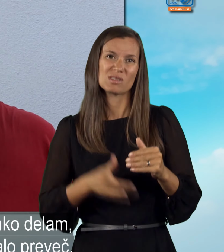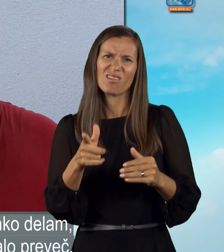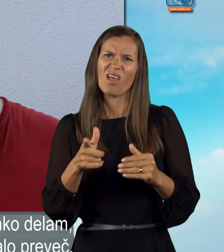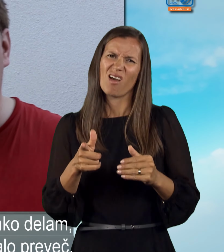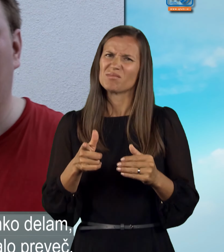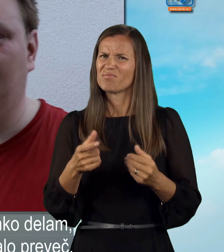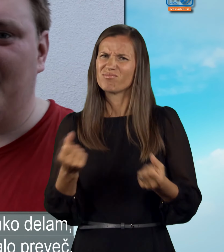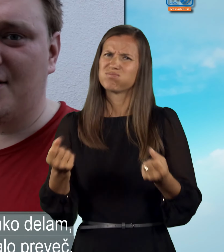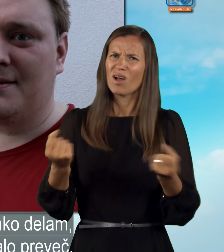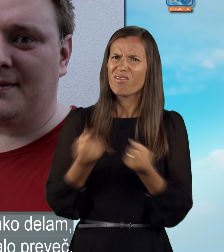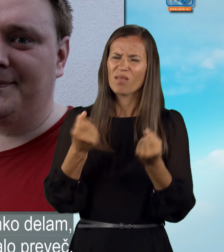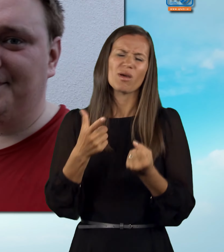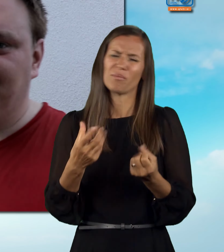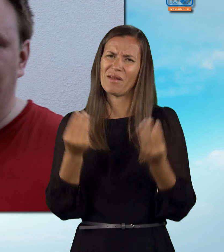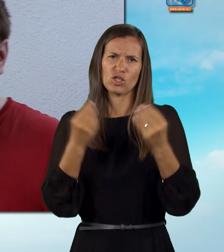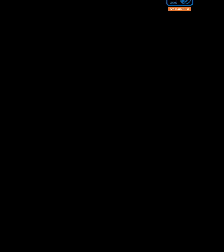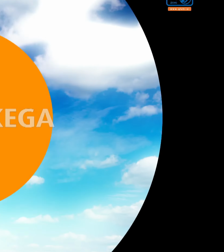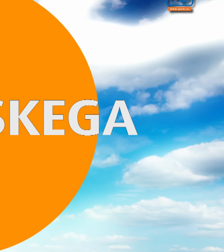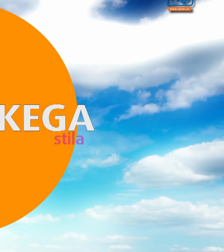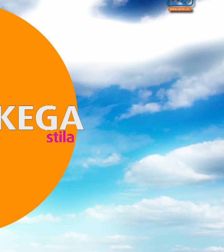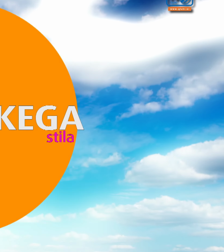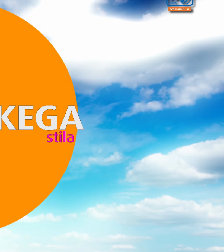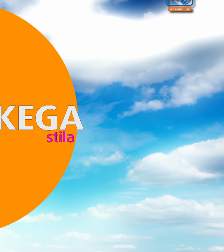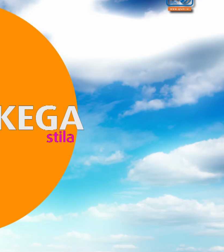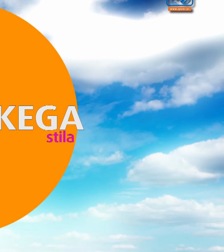tale attack je pa še malo preveč.